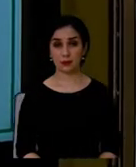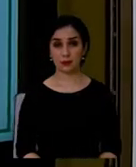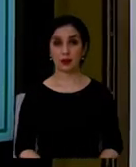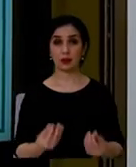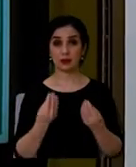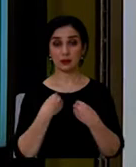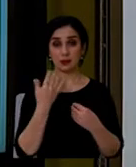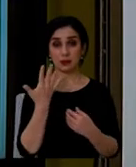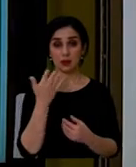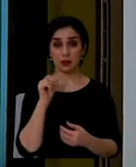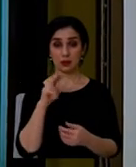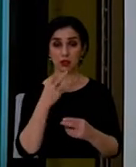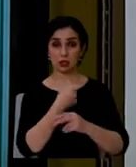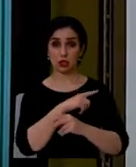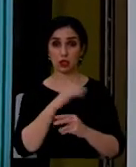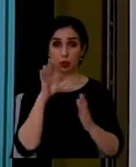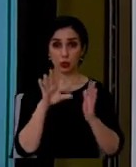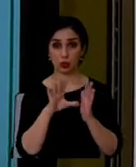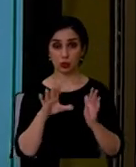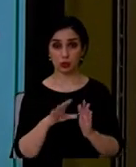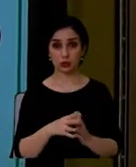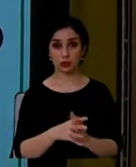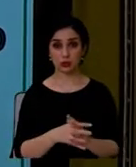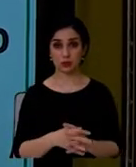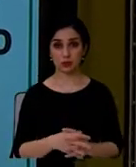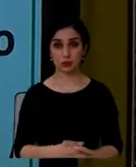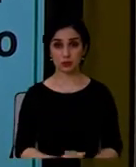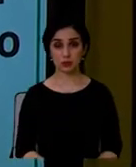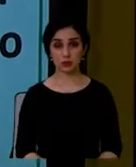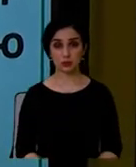Дано 5 ампер, значит сила тока.